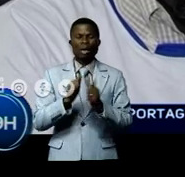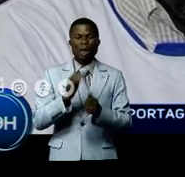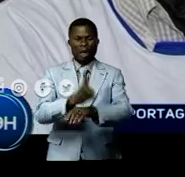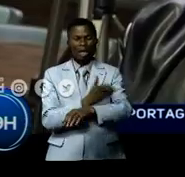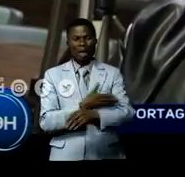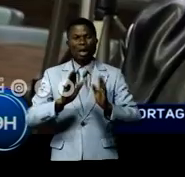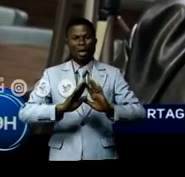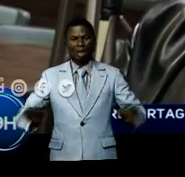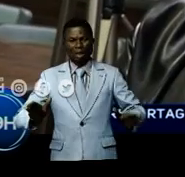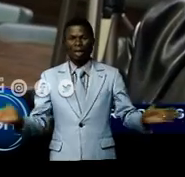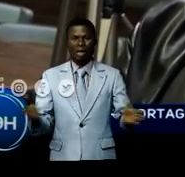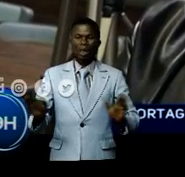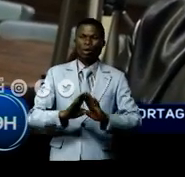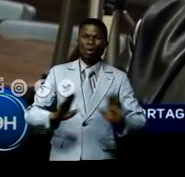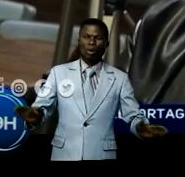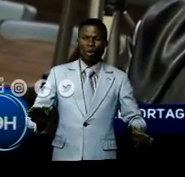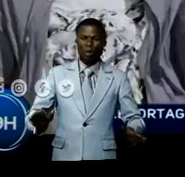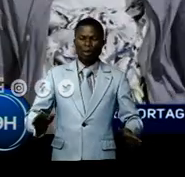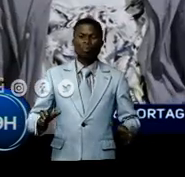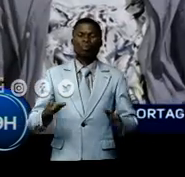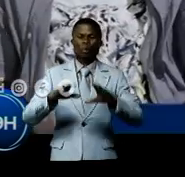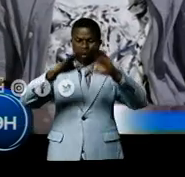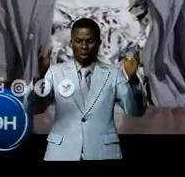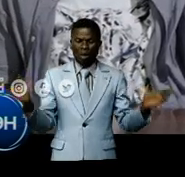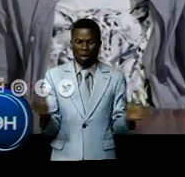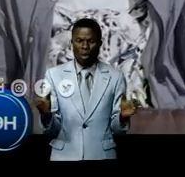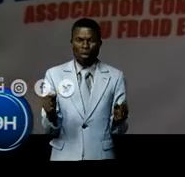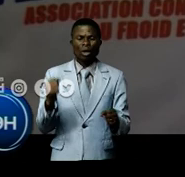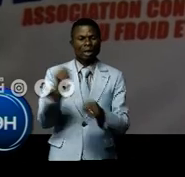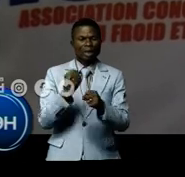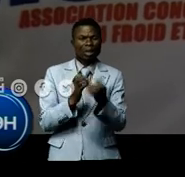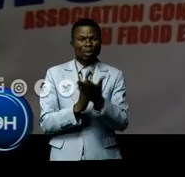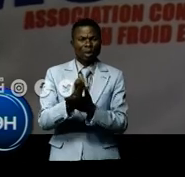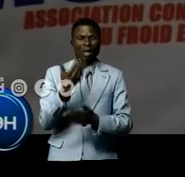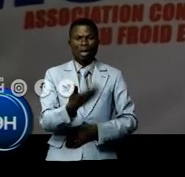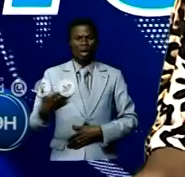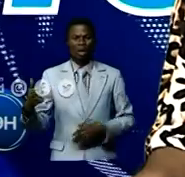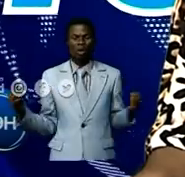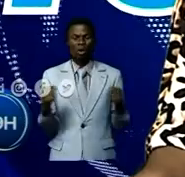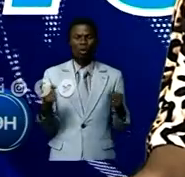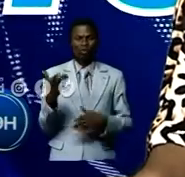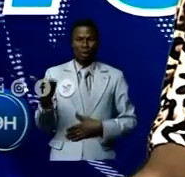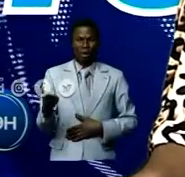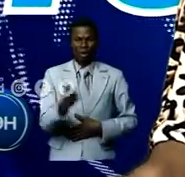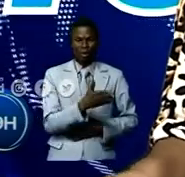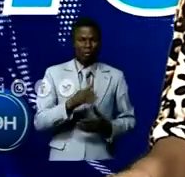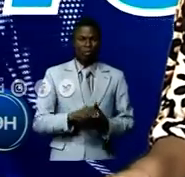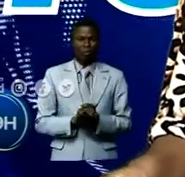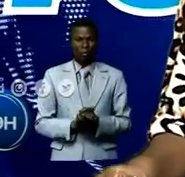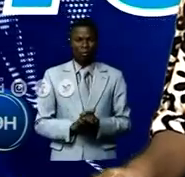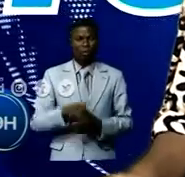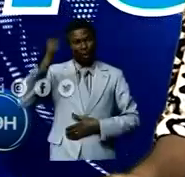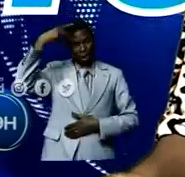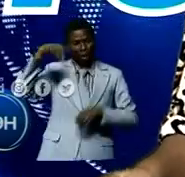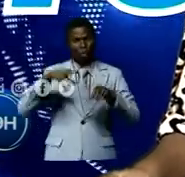le renforcement des capacités des frigoristes sur les bonnes pratiques en matière de foie. Ceux qui suivent la